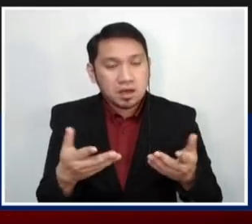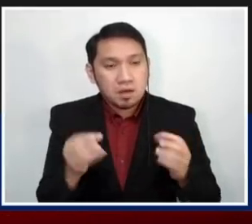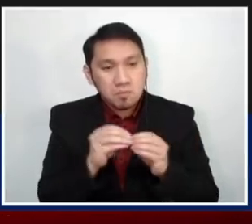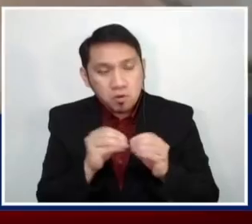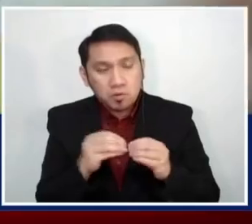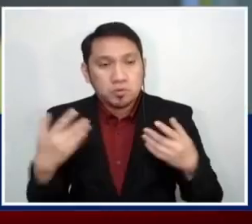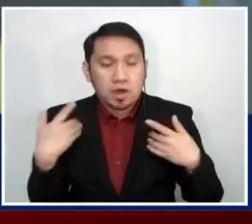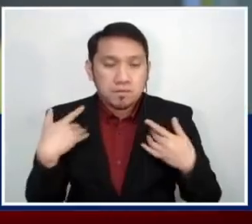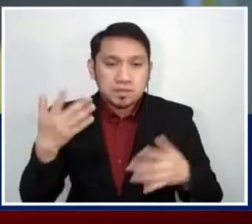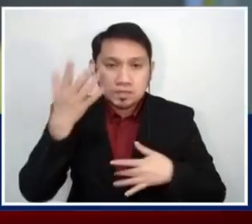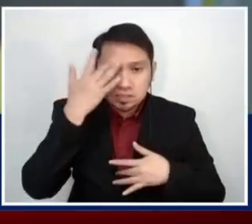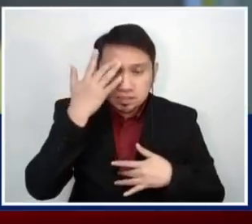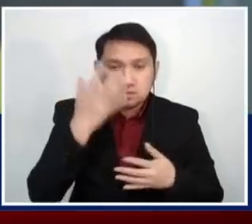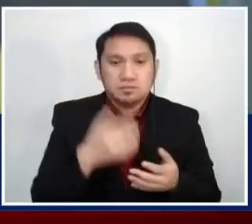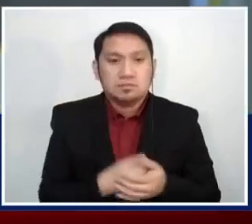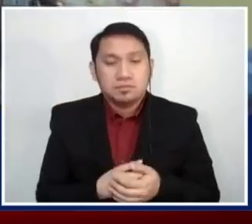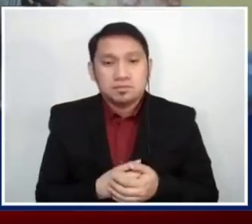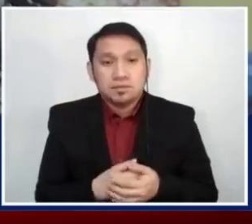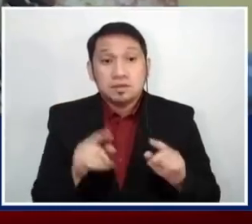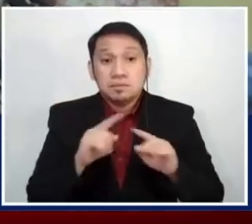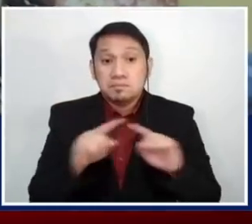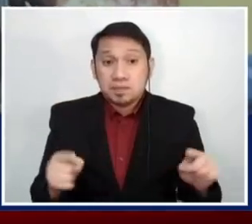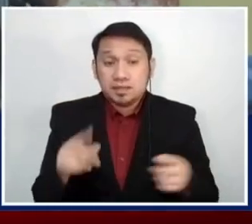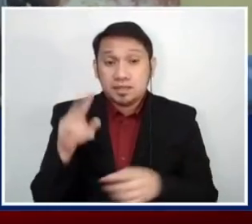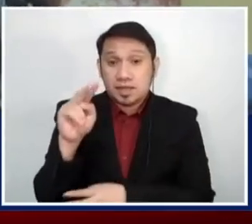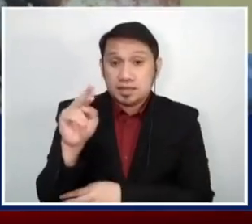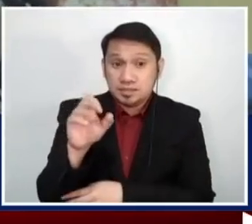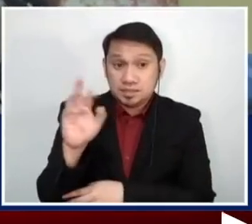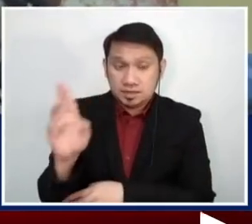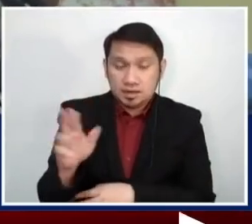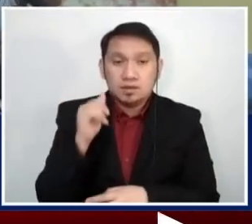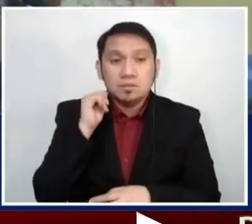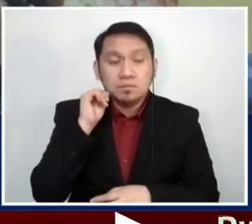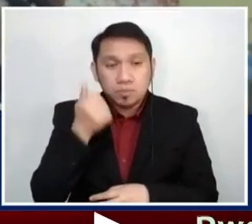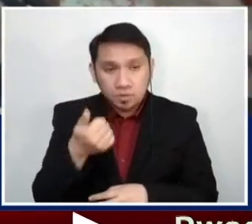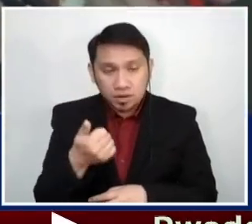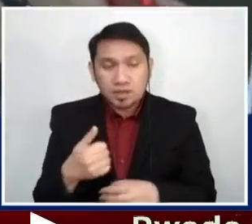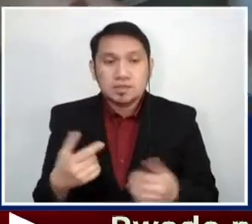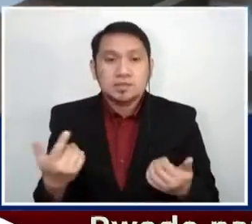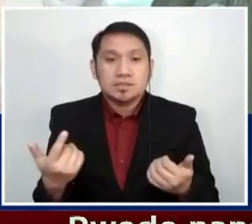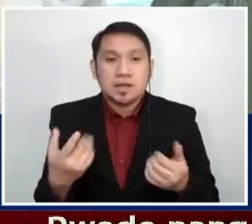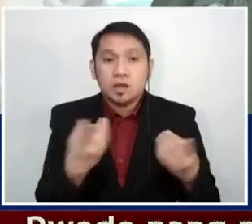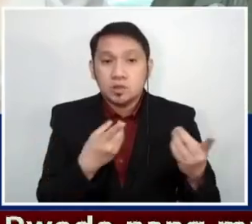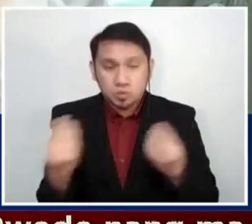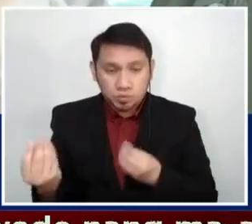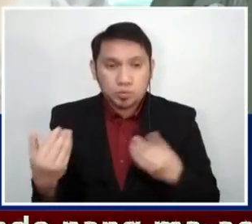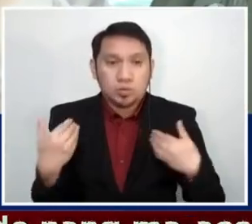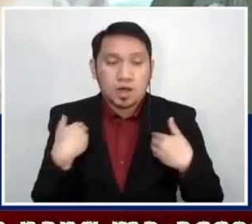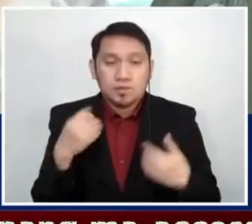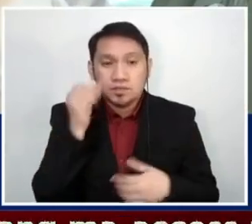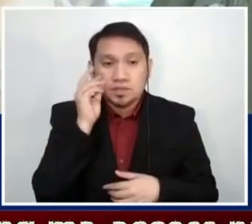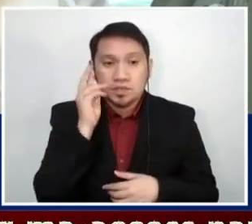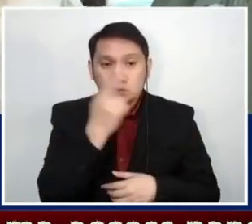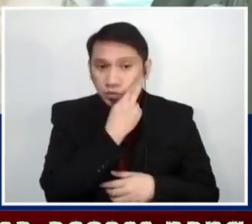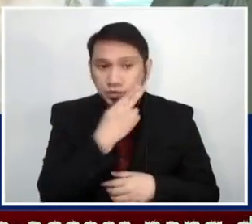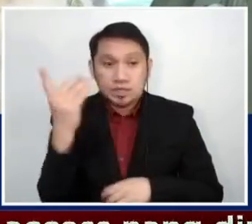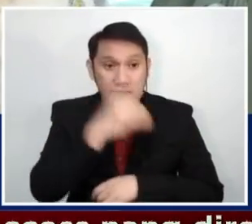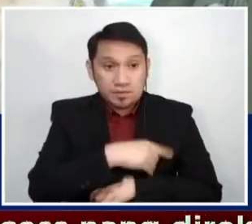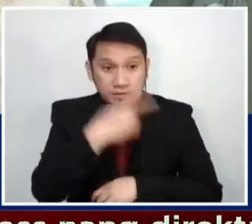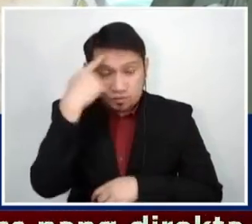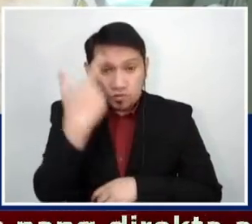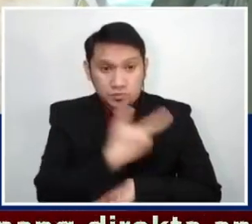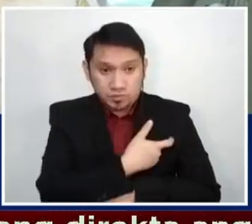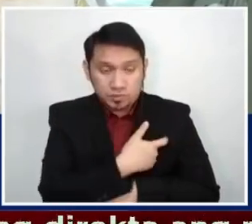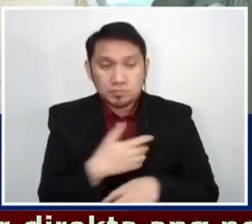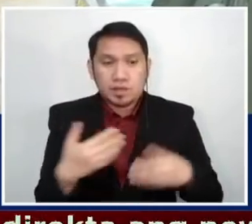etc. Pero sa Metro Manila, bukas na idaraos ang Senior Citizen Vaccination Day. Pre-registered o hindi,